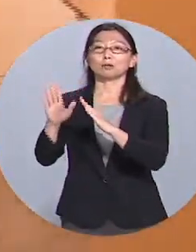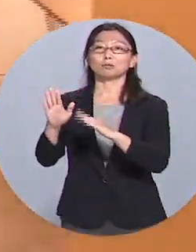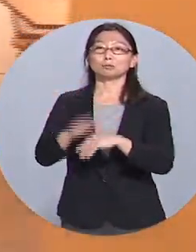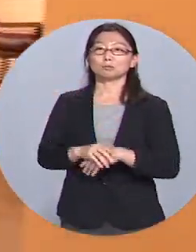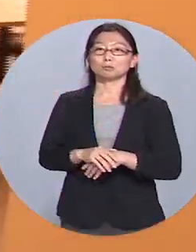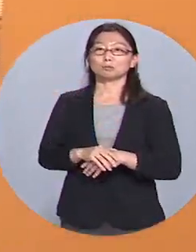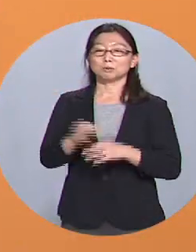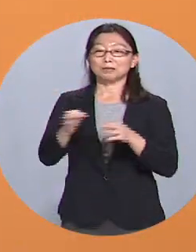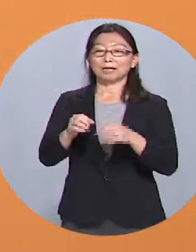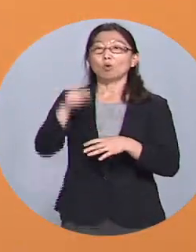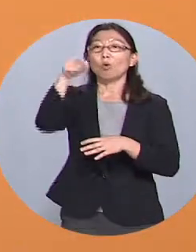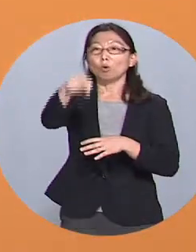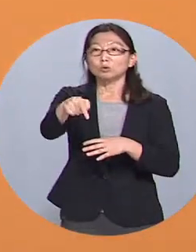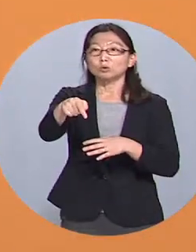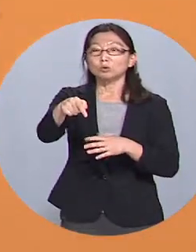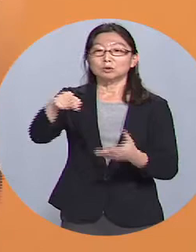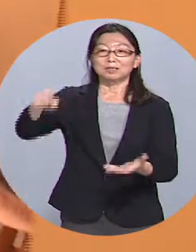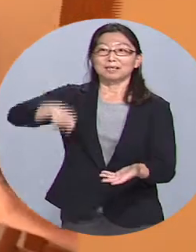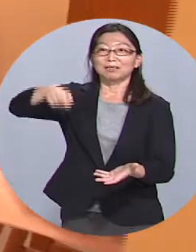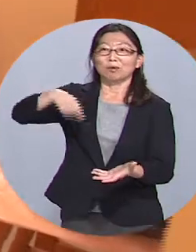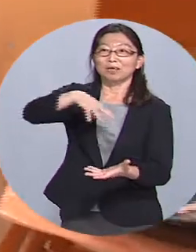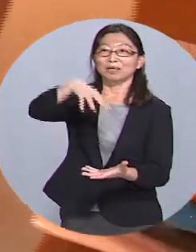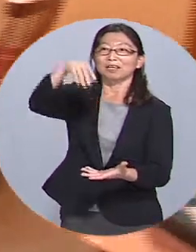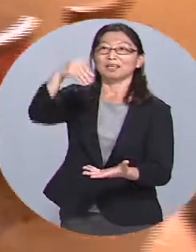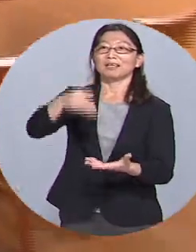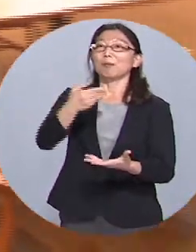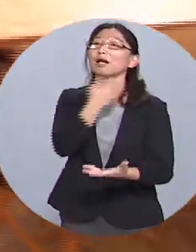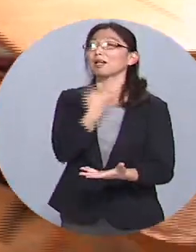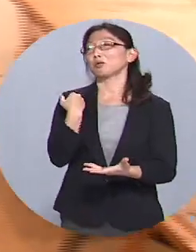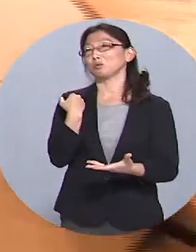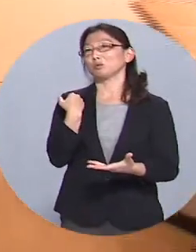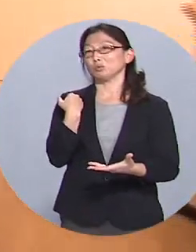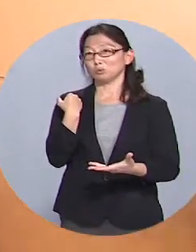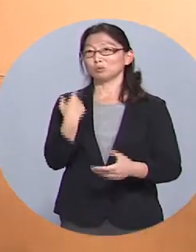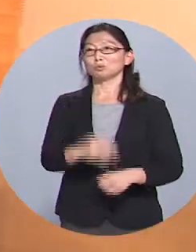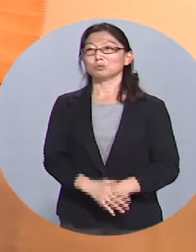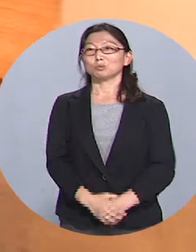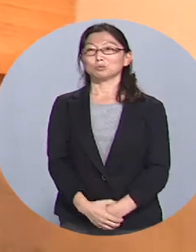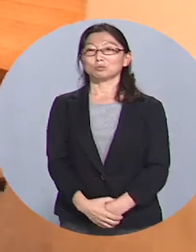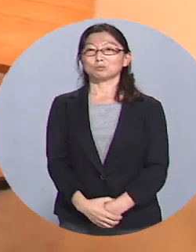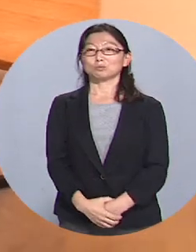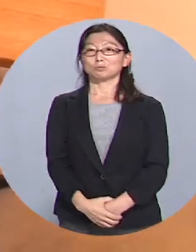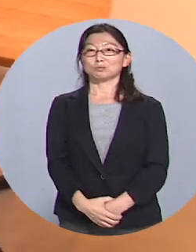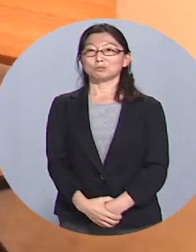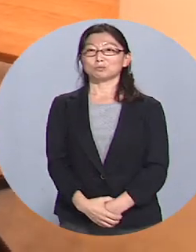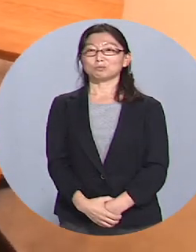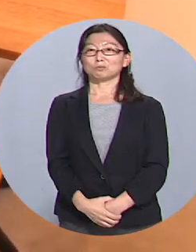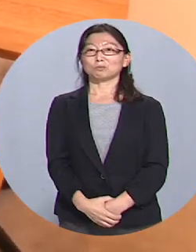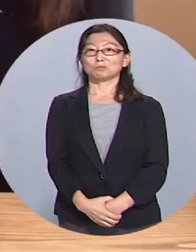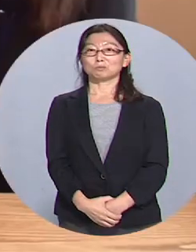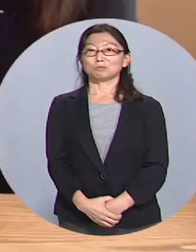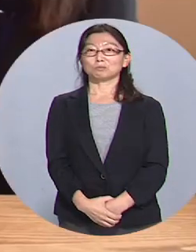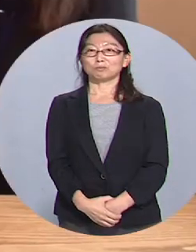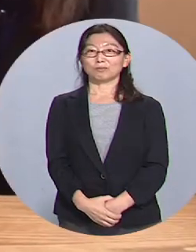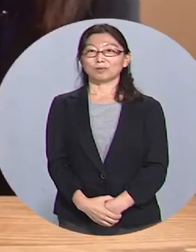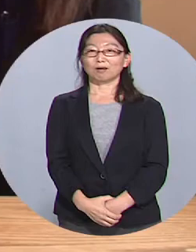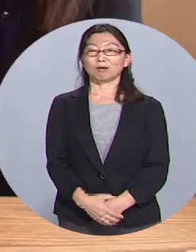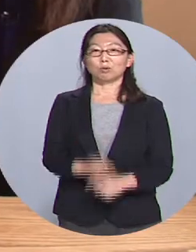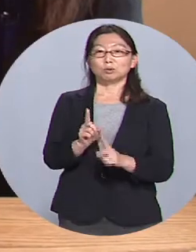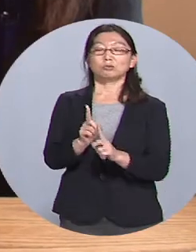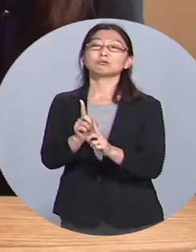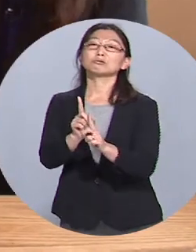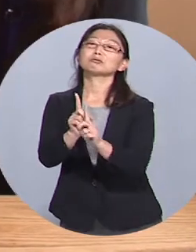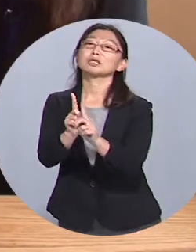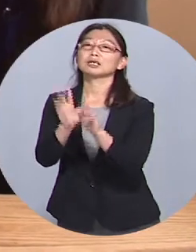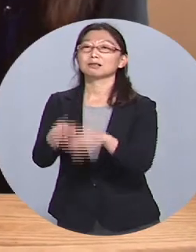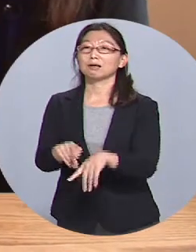茶スペースで雪熊が食べられるんです。 自然と呼び込んでもらったんです